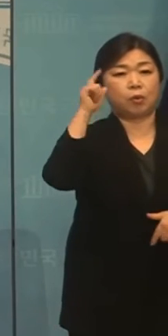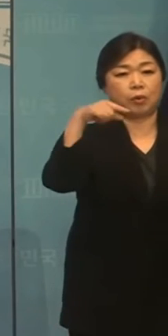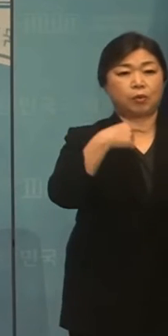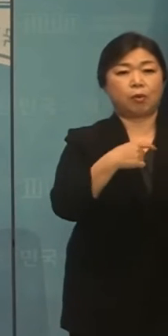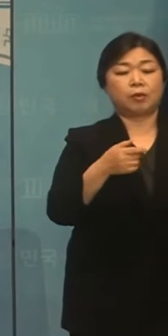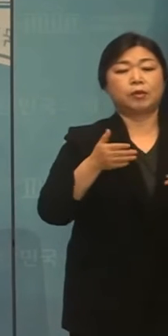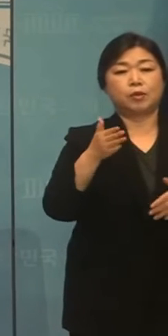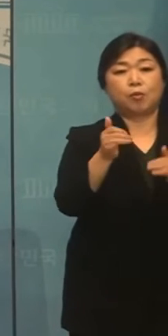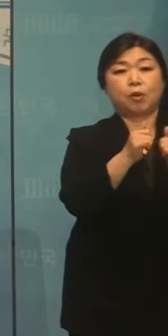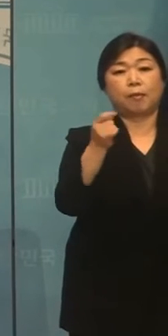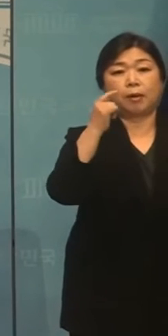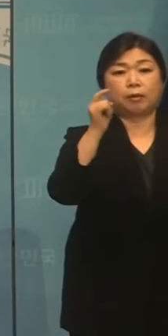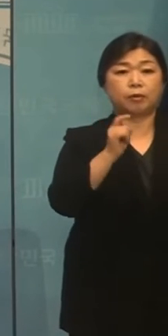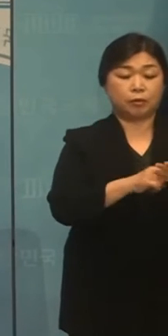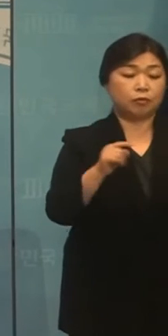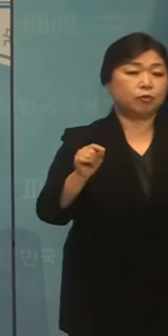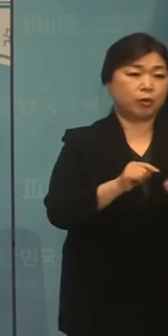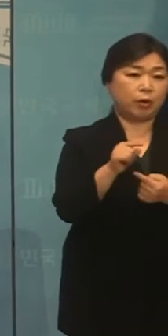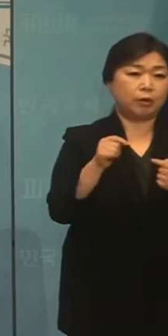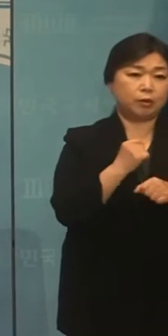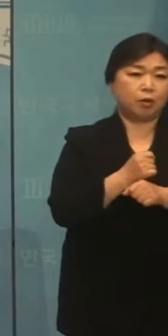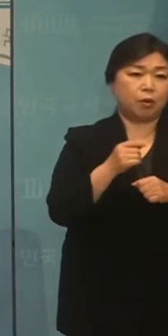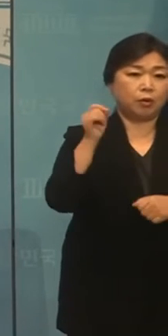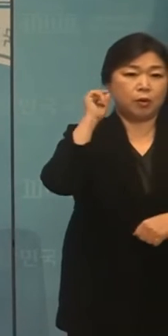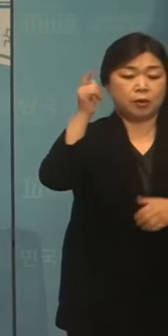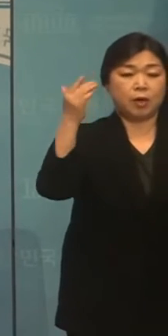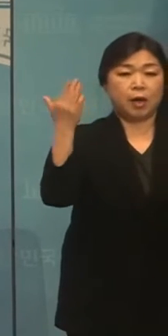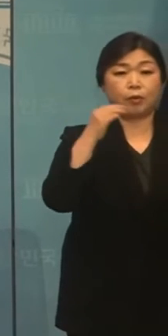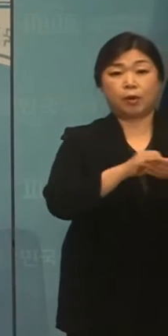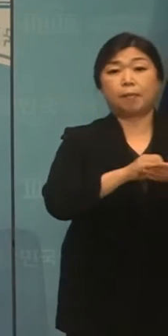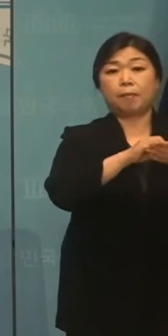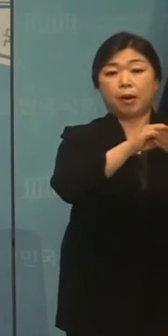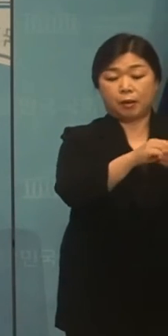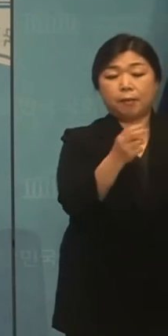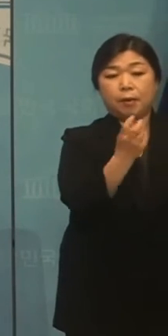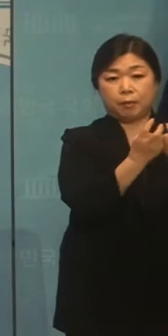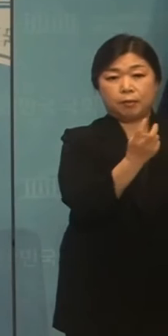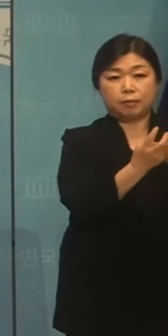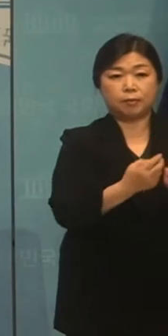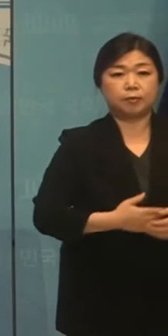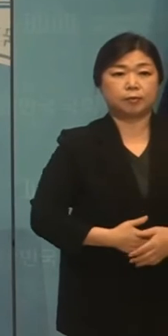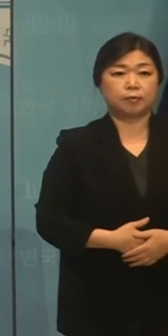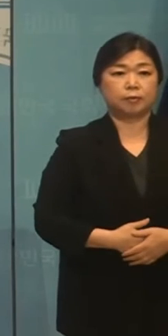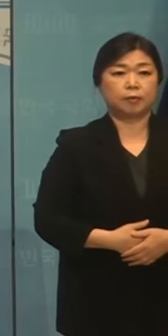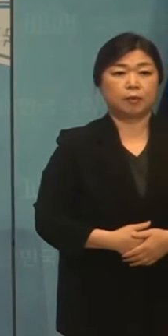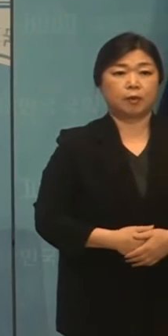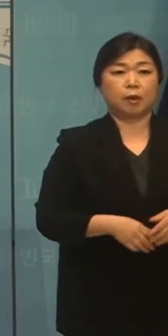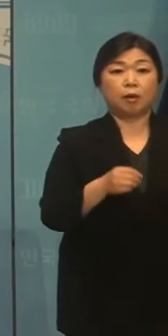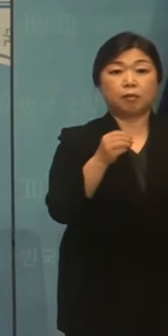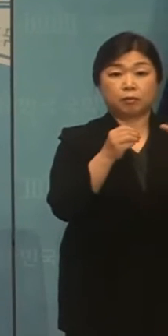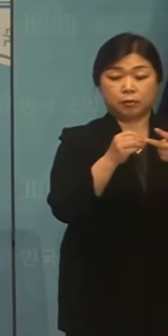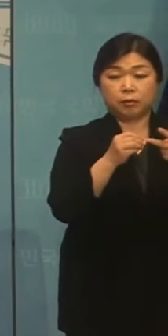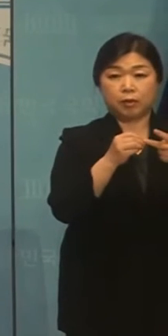운영해서 영재학교에 입학시키는 방식입니다. 둘째,